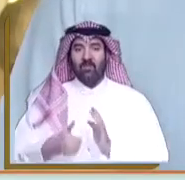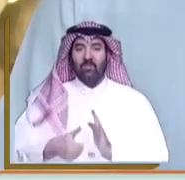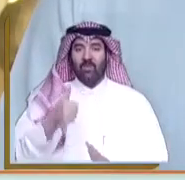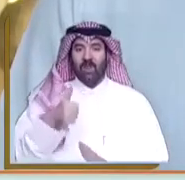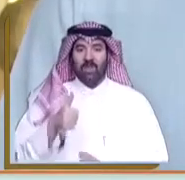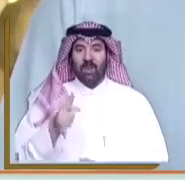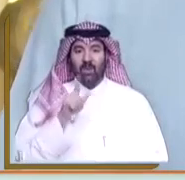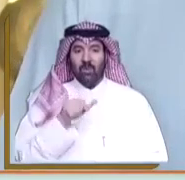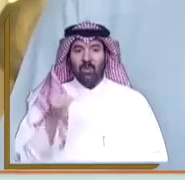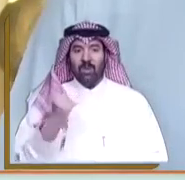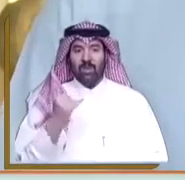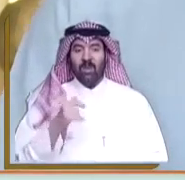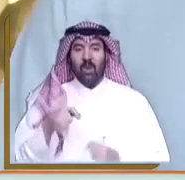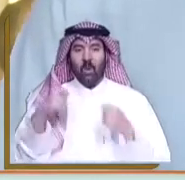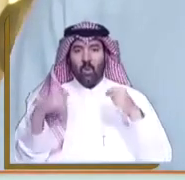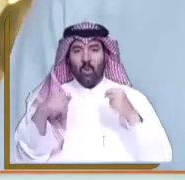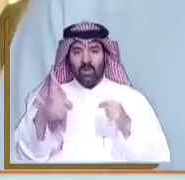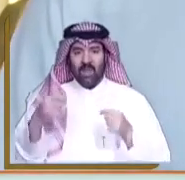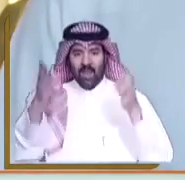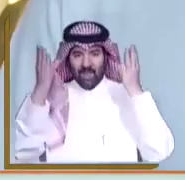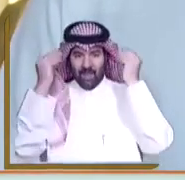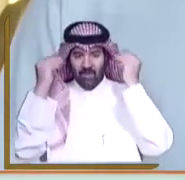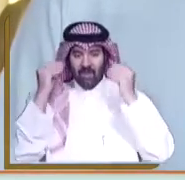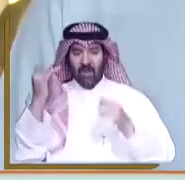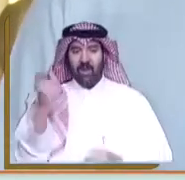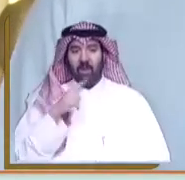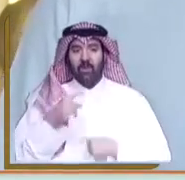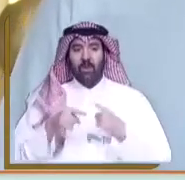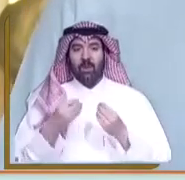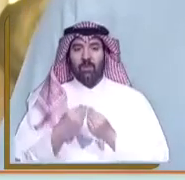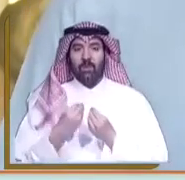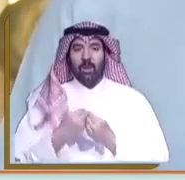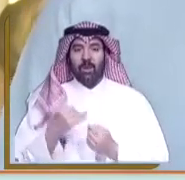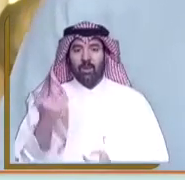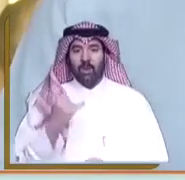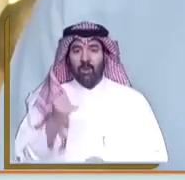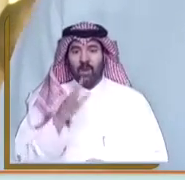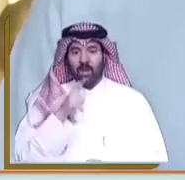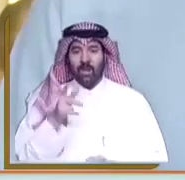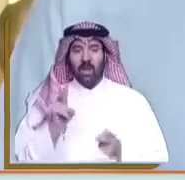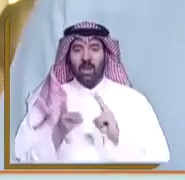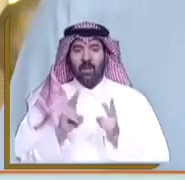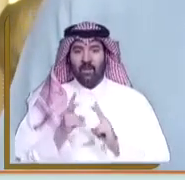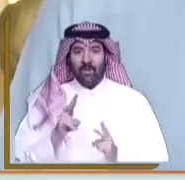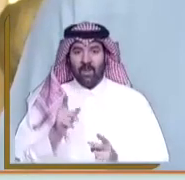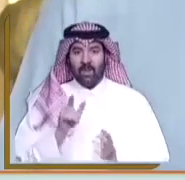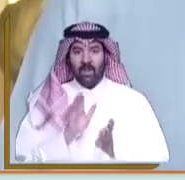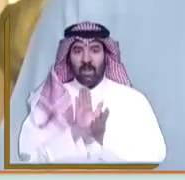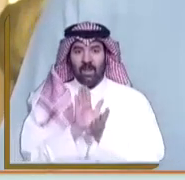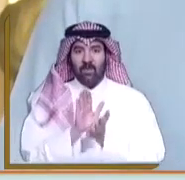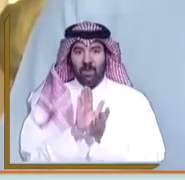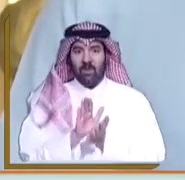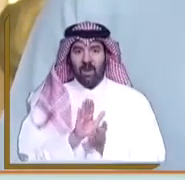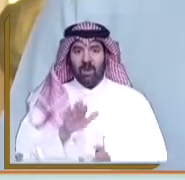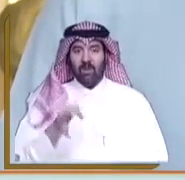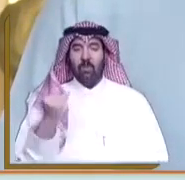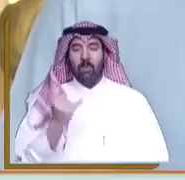بهذه الجائزة. سمو وزير الثقافة، نعم نعم، فضل ما زالت تبدو لي الأسماء تكرم حتى هذه اللحظة. فنحن